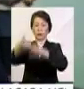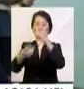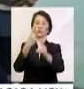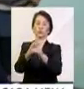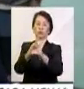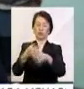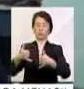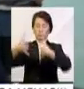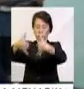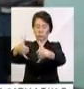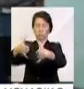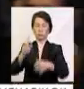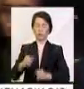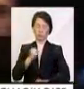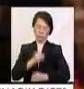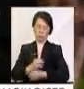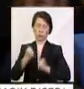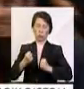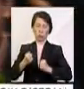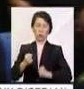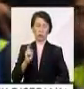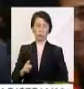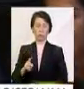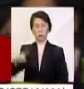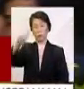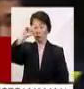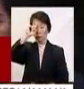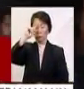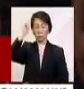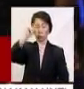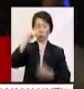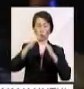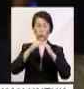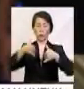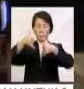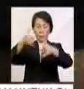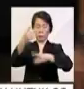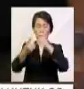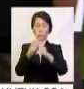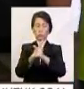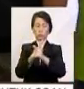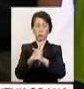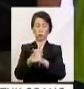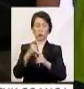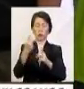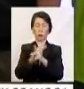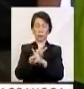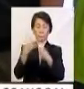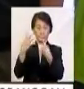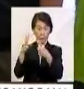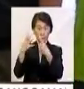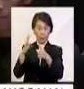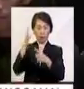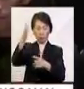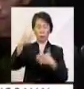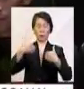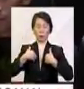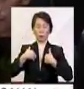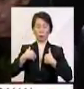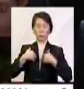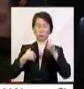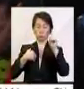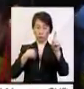kena kerja lagi kuat. India menjadi tuan rumah hoki Piala Dunia 2018 edisi ke-14 yang akan diadakan